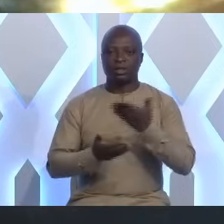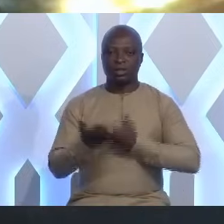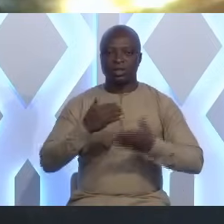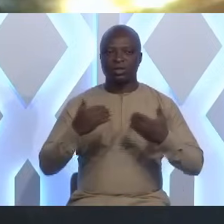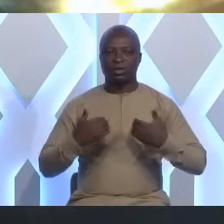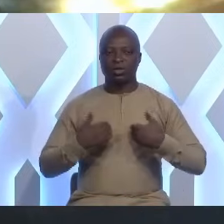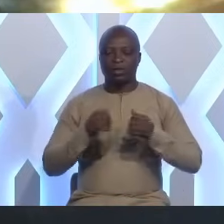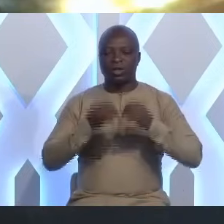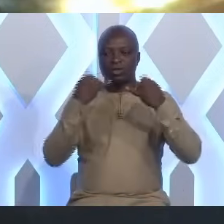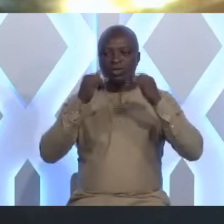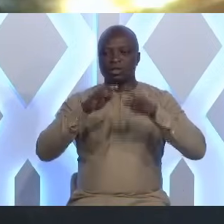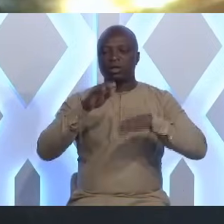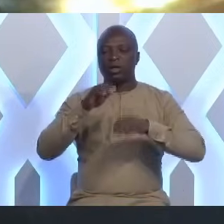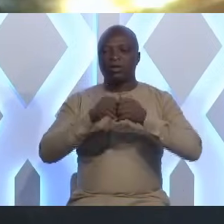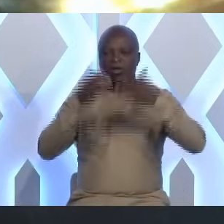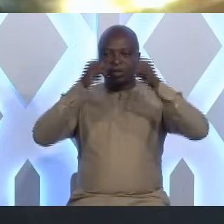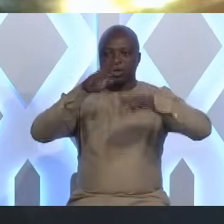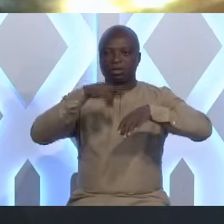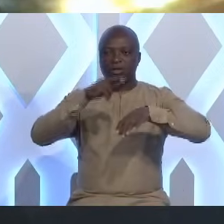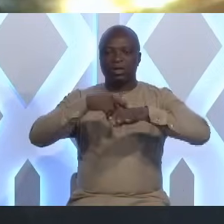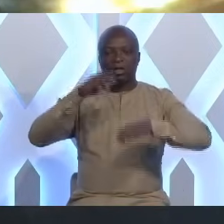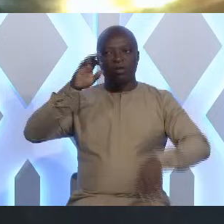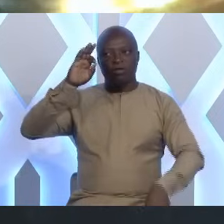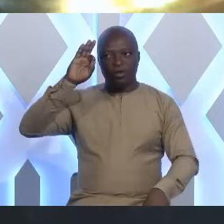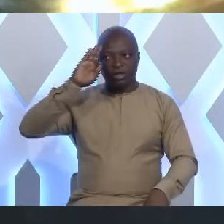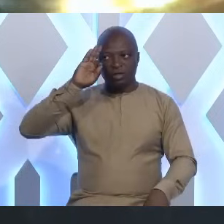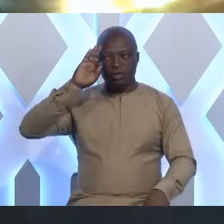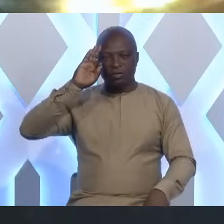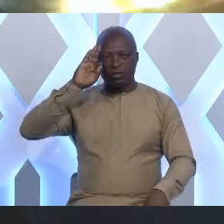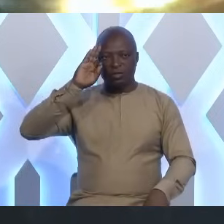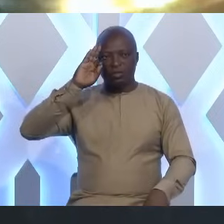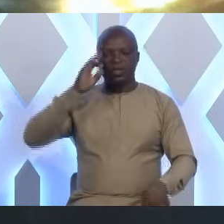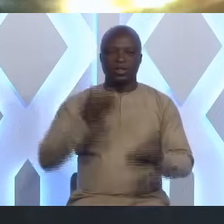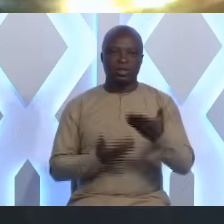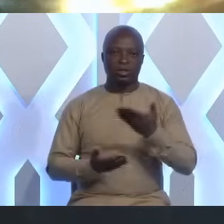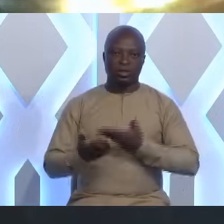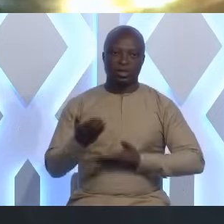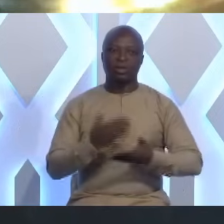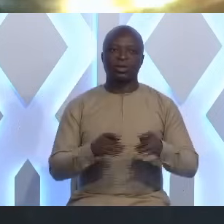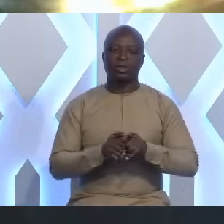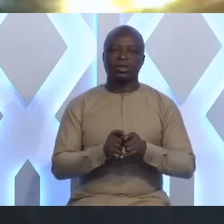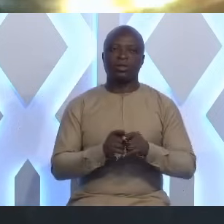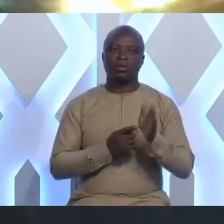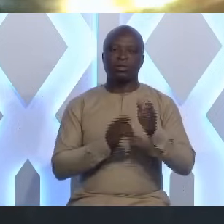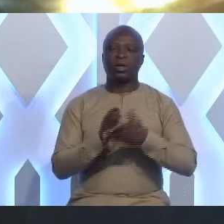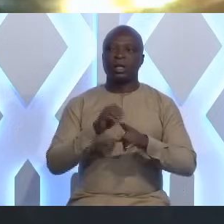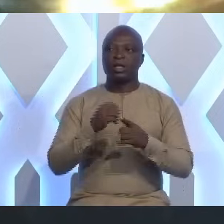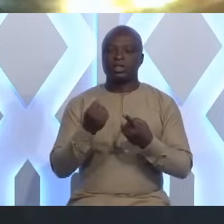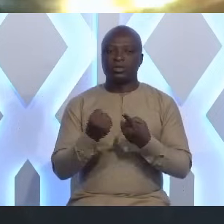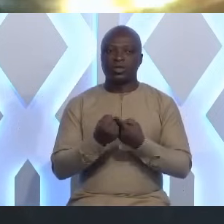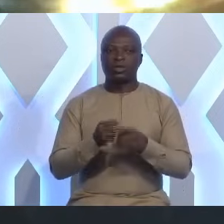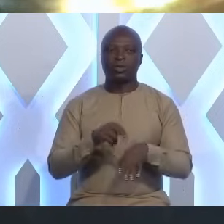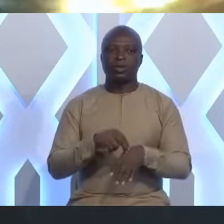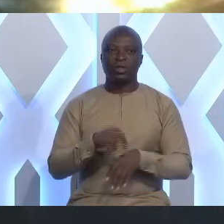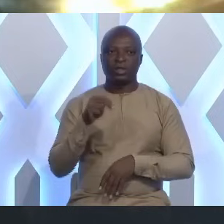eus avec le président de la République, Fort Essozimna Niasingbe. Échanges qui ont été meublés par la situation au